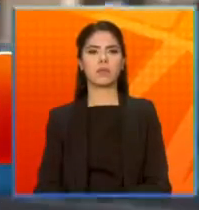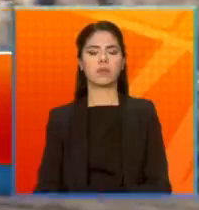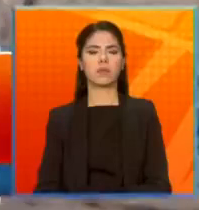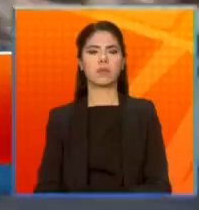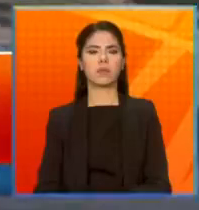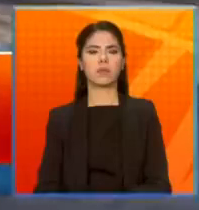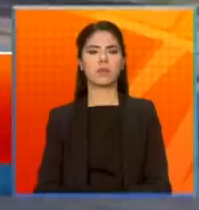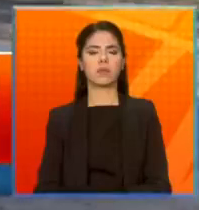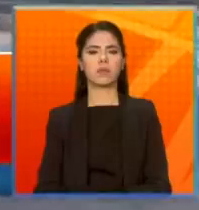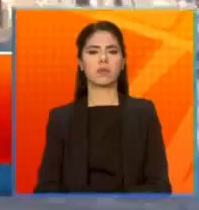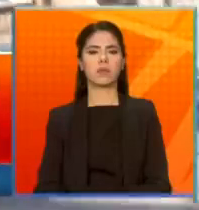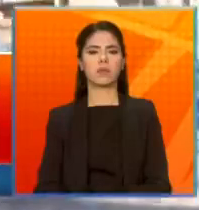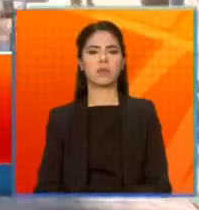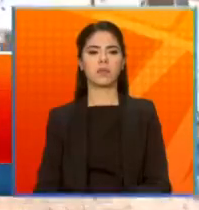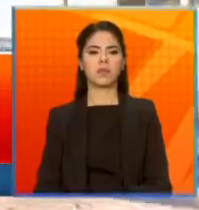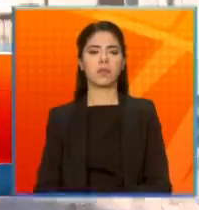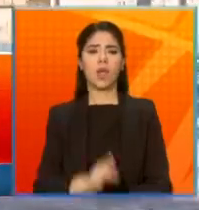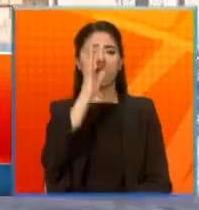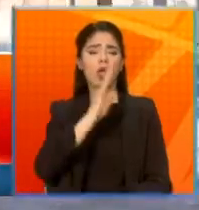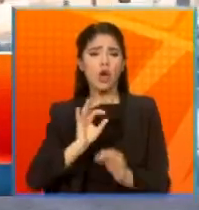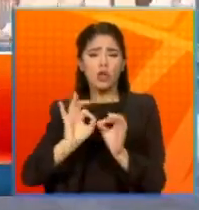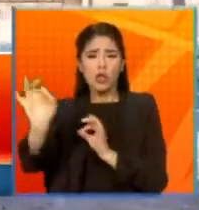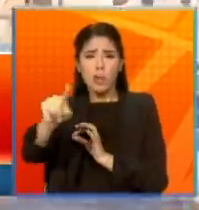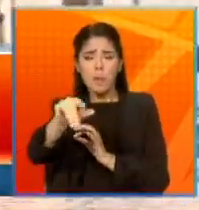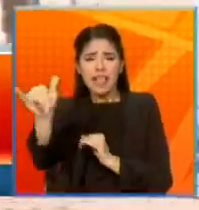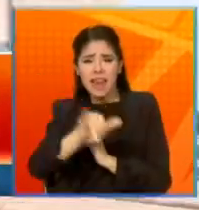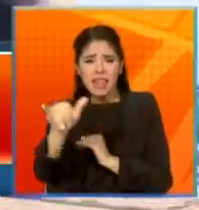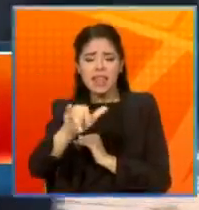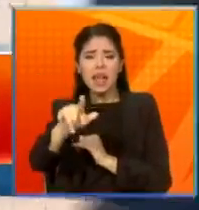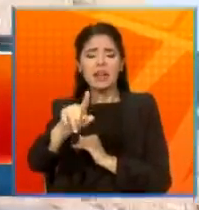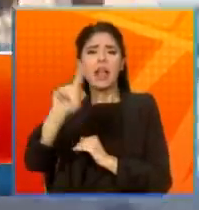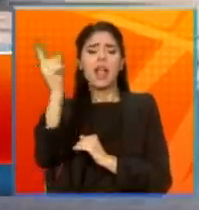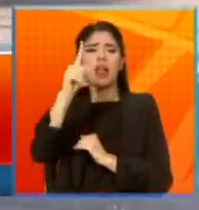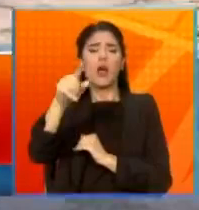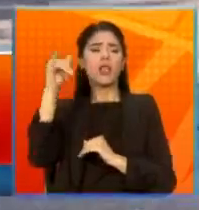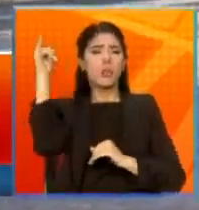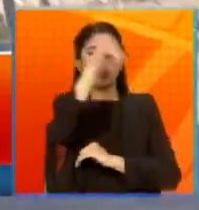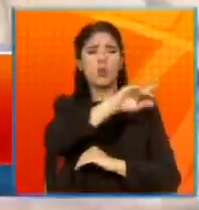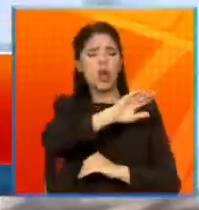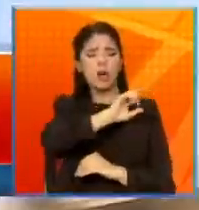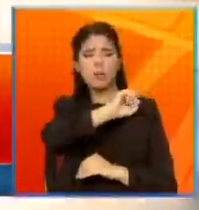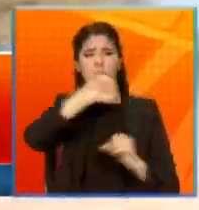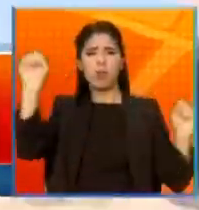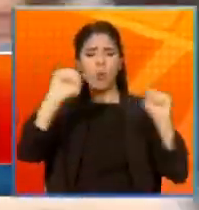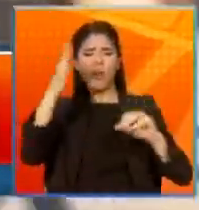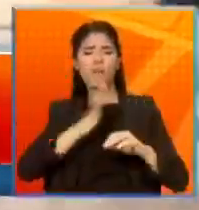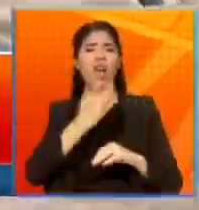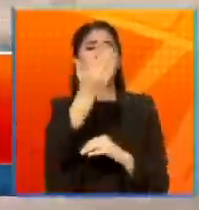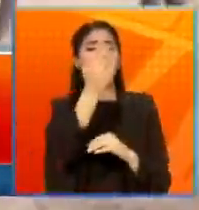Kayıttayız. Az önce işte görüyorsunuz yaklaşık 400 metre ötemize rejim uçakları bomba yağdırdı ve bir uçak daha